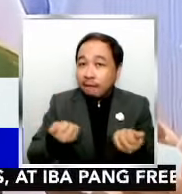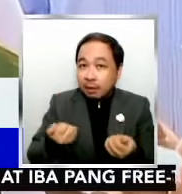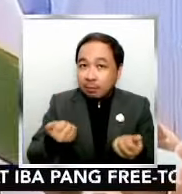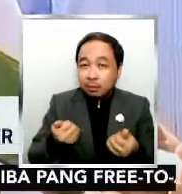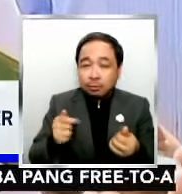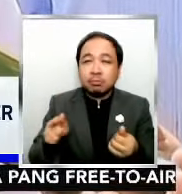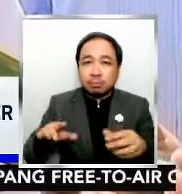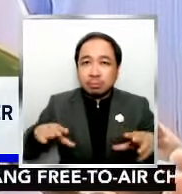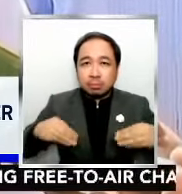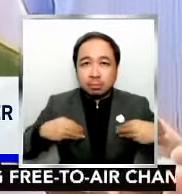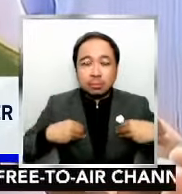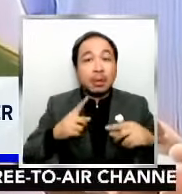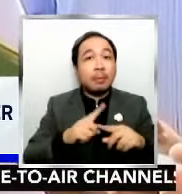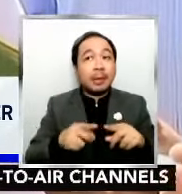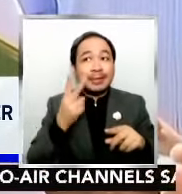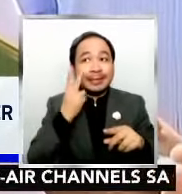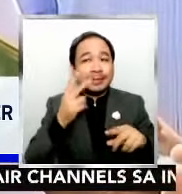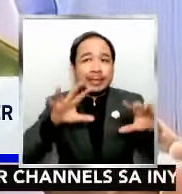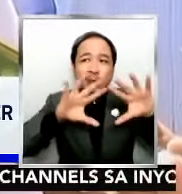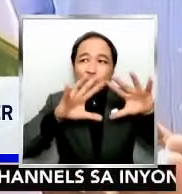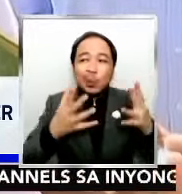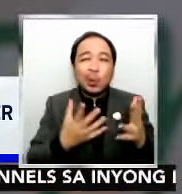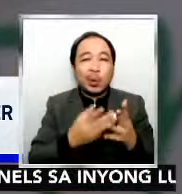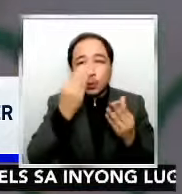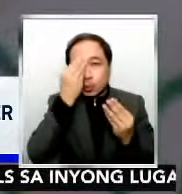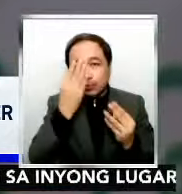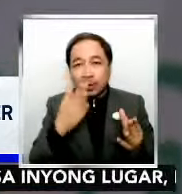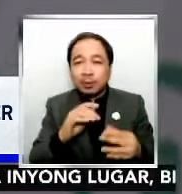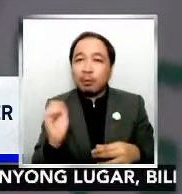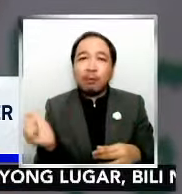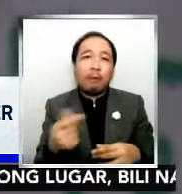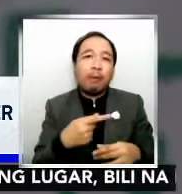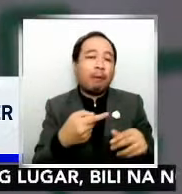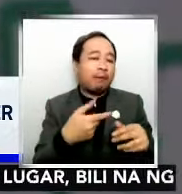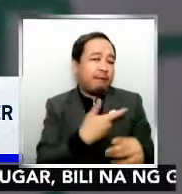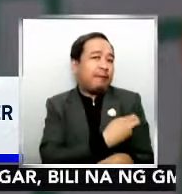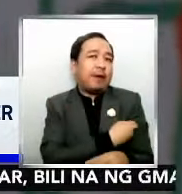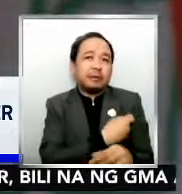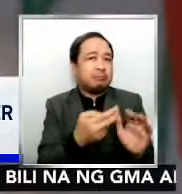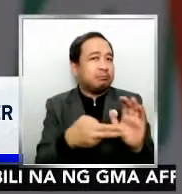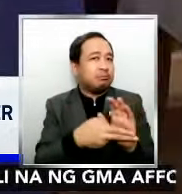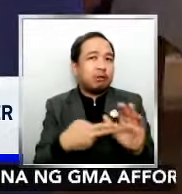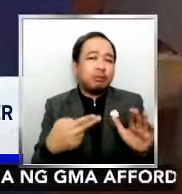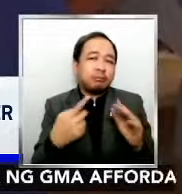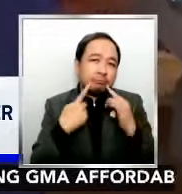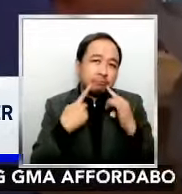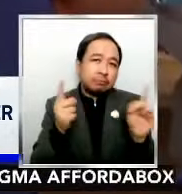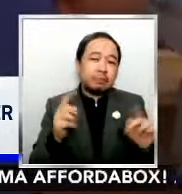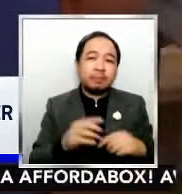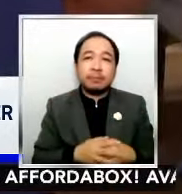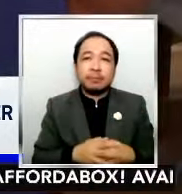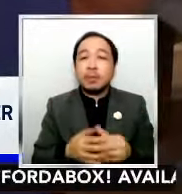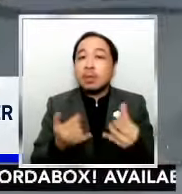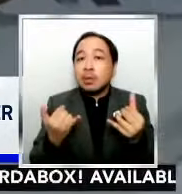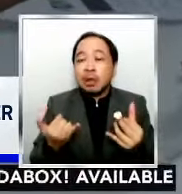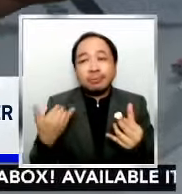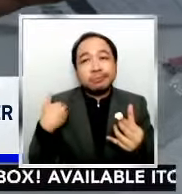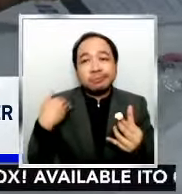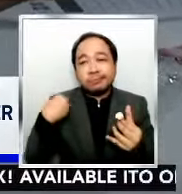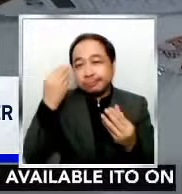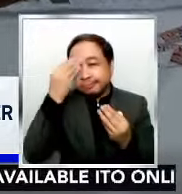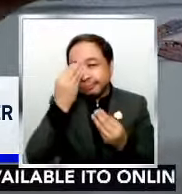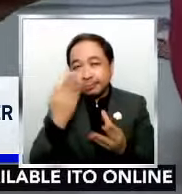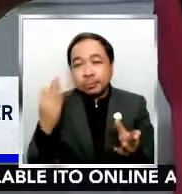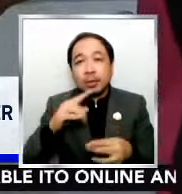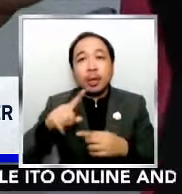world data, lahat ng mga vaccines naman effective. Sa ngayon, wala pang impormasyon kung kailan mabibigyan ng booster shot ang mga